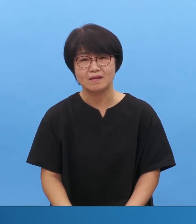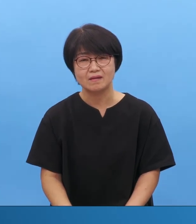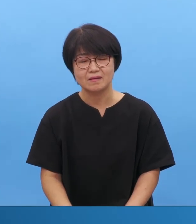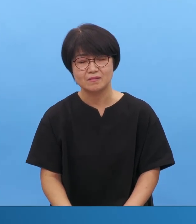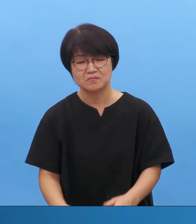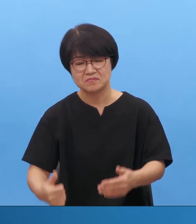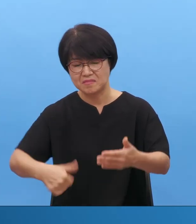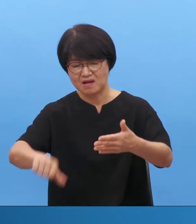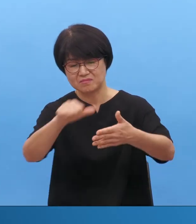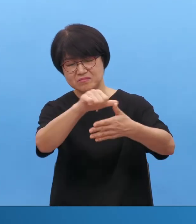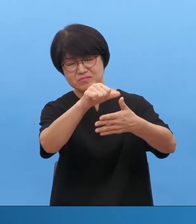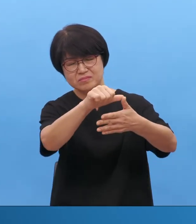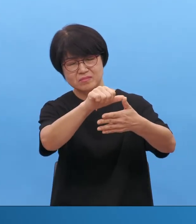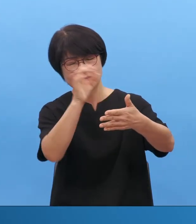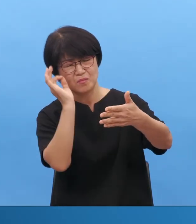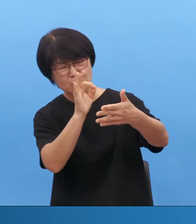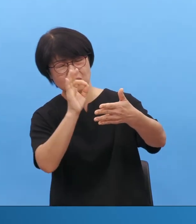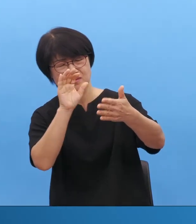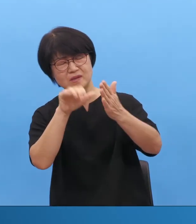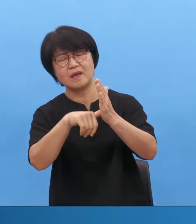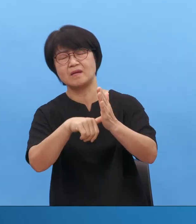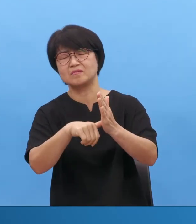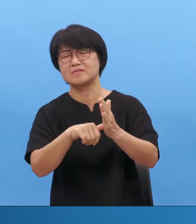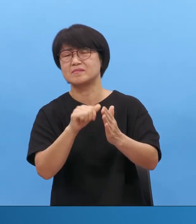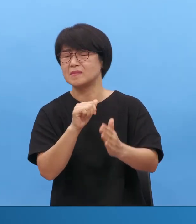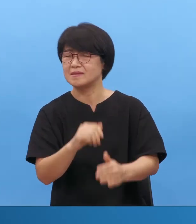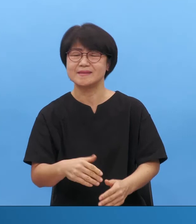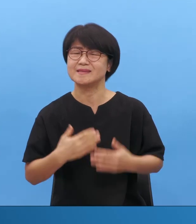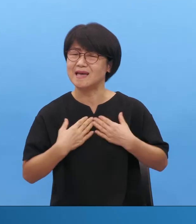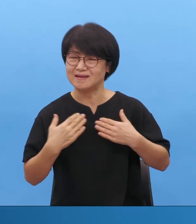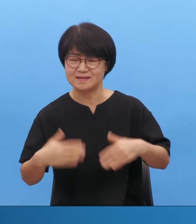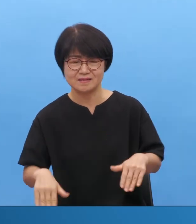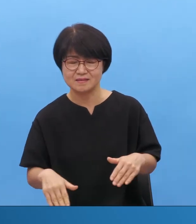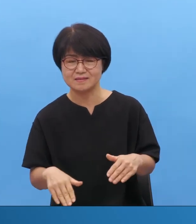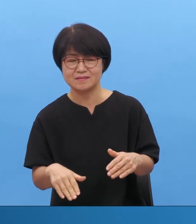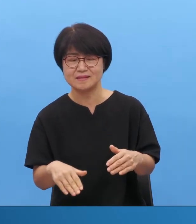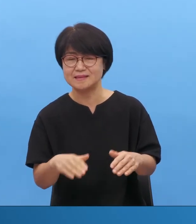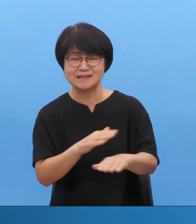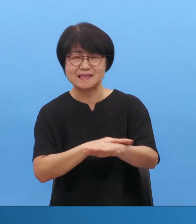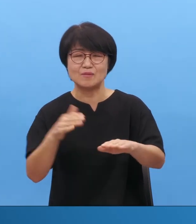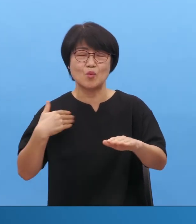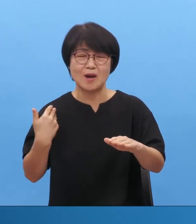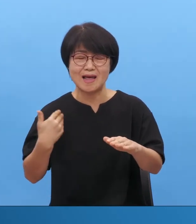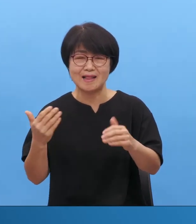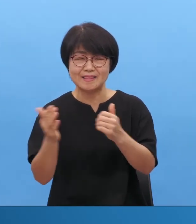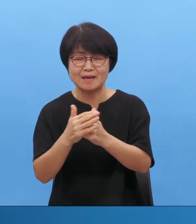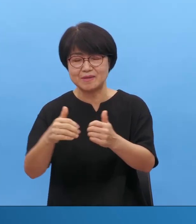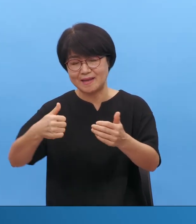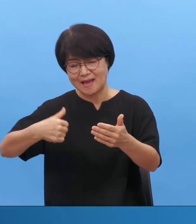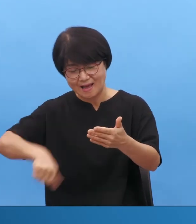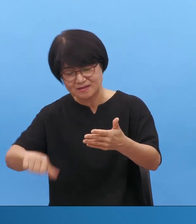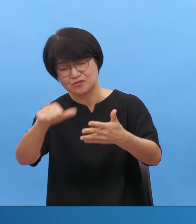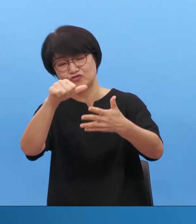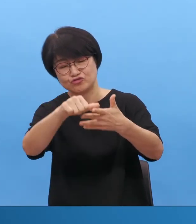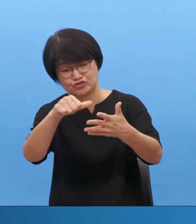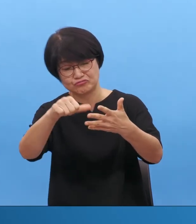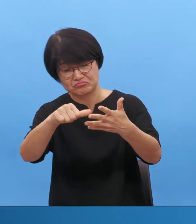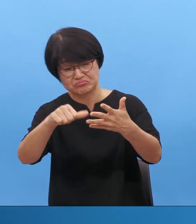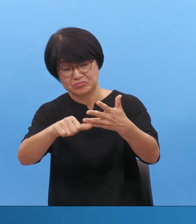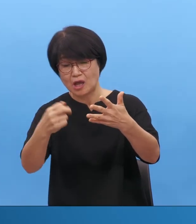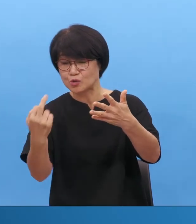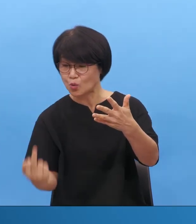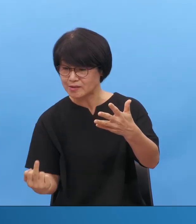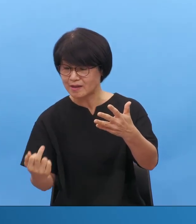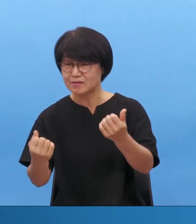운영을 못할 것 같아. 그래 안 주는 거예요. It might be the oldest son, but he's not able to manage the company well, so that's why he doesn't give it to 저건 좀 him. 나이가 어린 동생인데도 쟤는